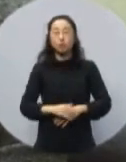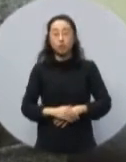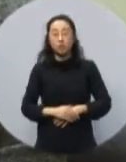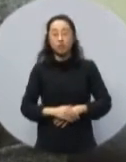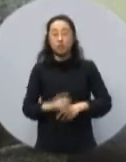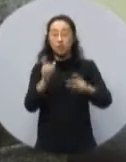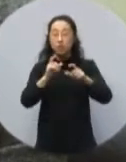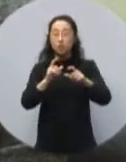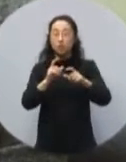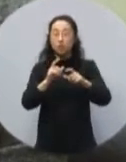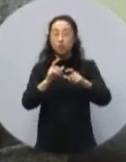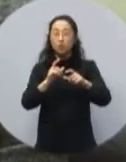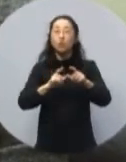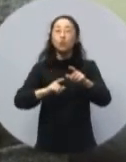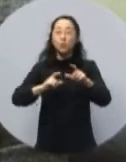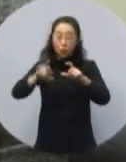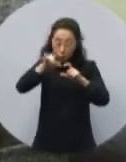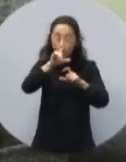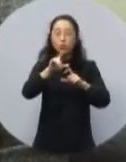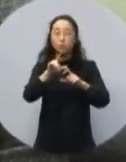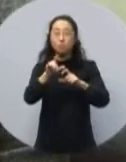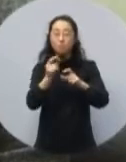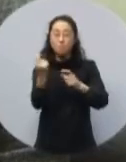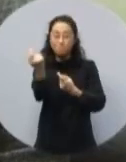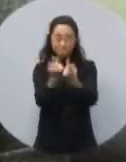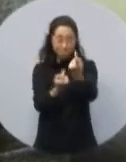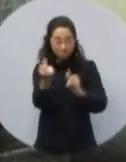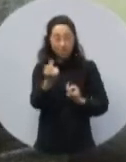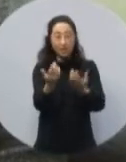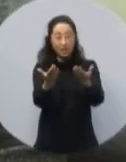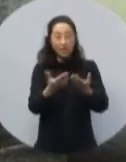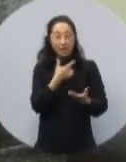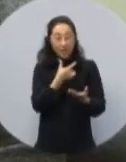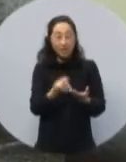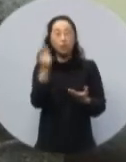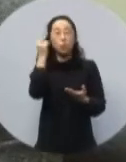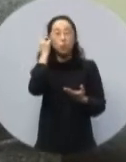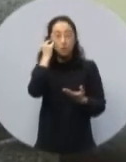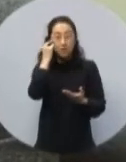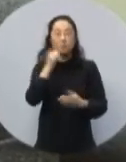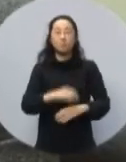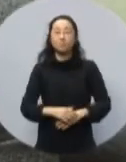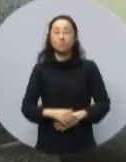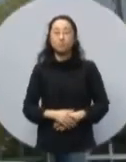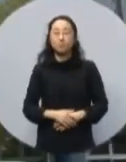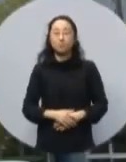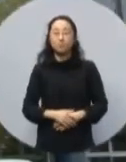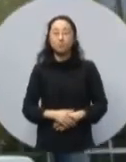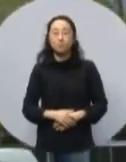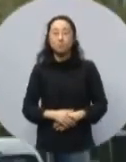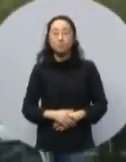どんどんどんどんこう足を踏み込んでもらいたいなというふうには思っています。